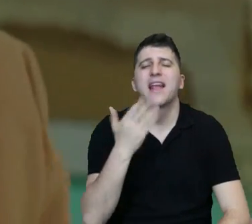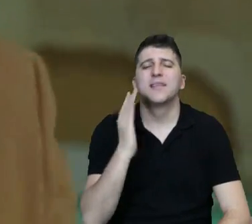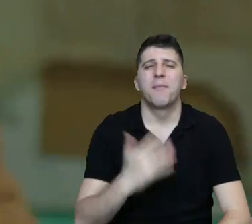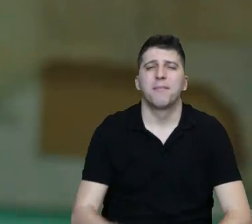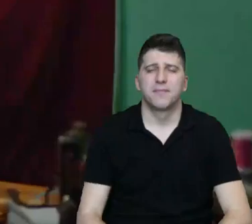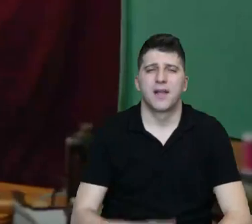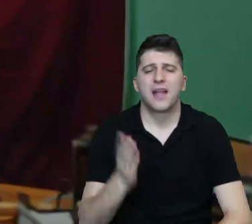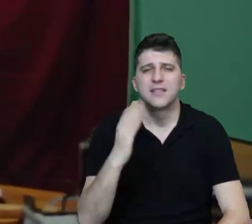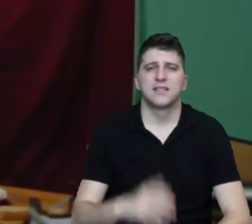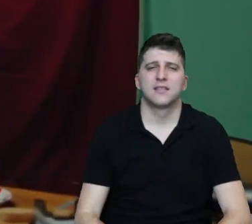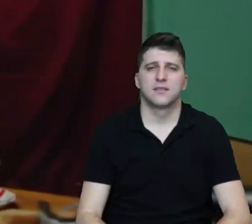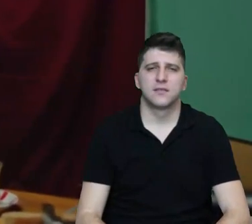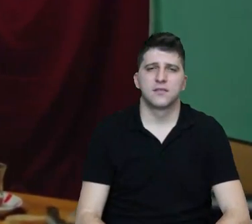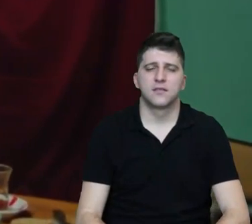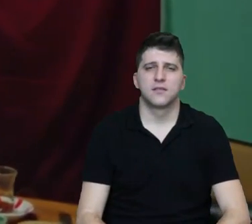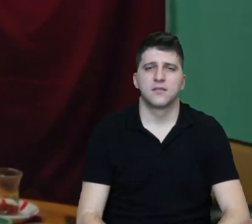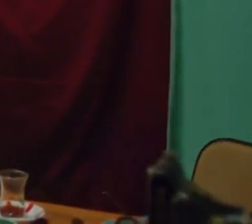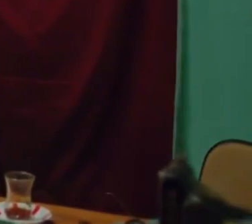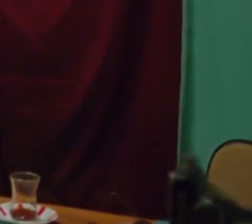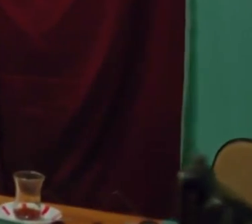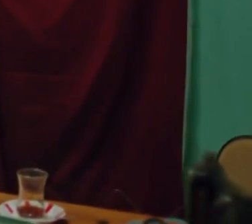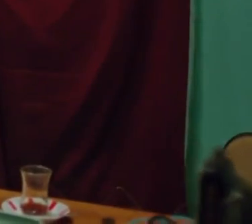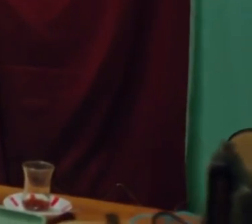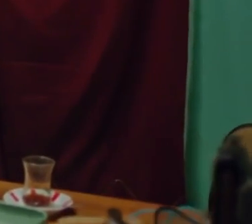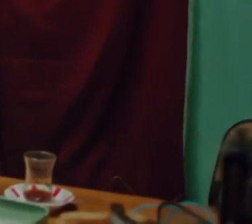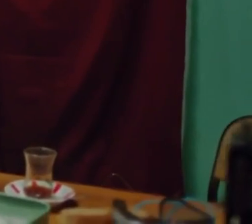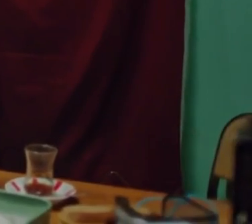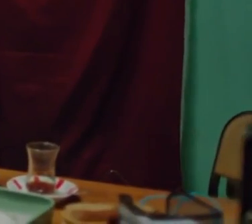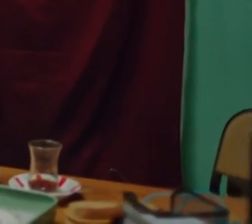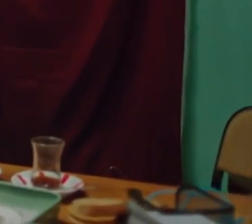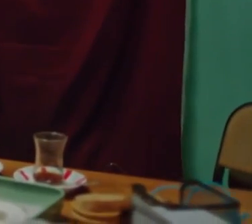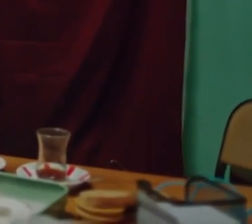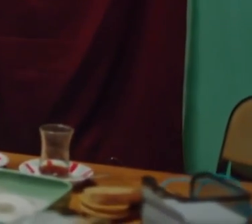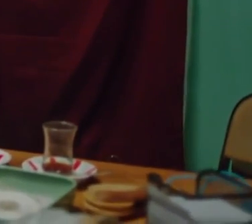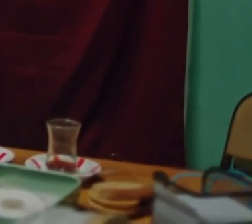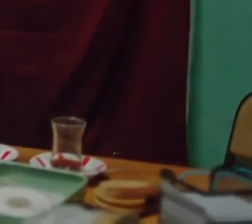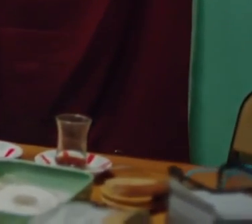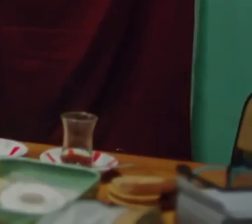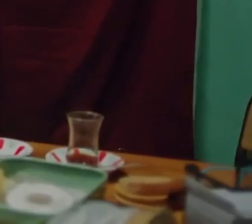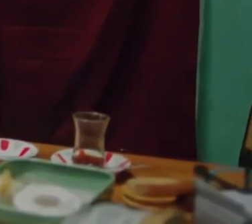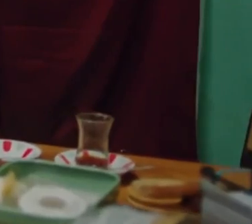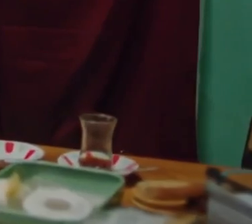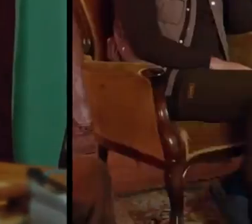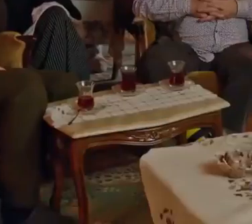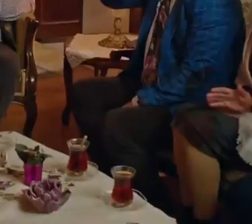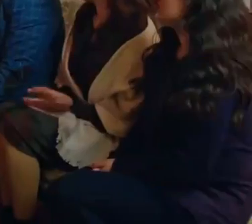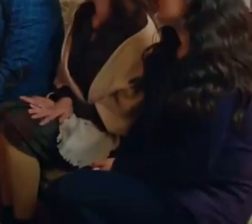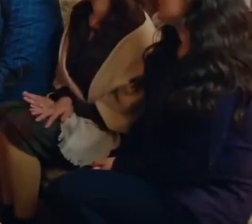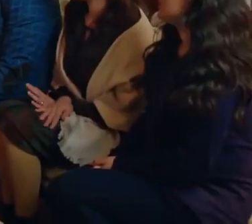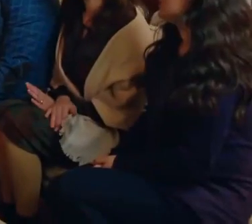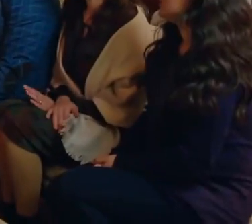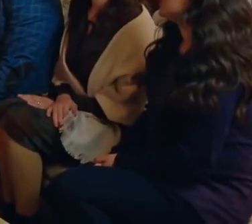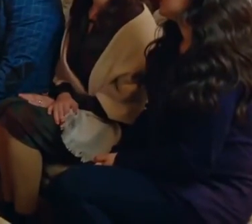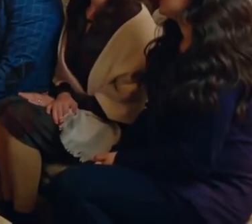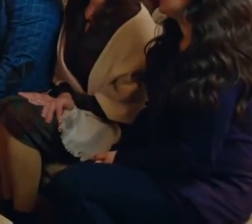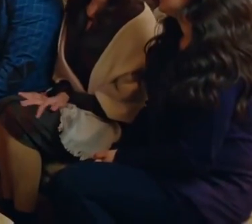tamam. Hadi. Öbür çayı alıp Settar'ın arkasından geçerek kapıya yöneldi. Akartürklerin evinde de çay